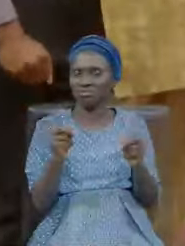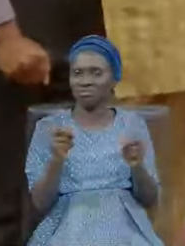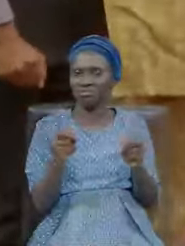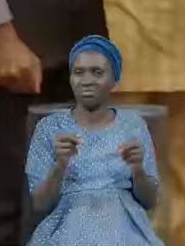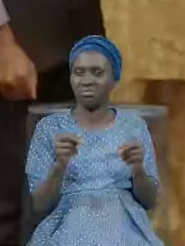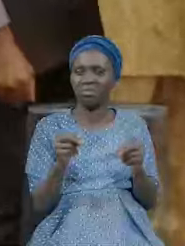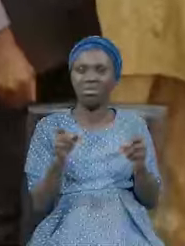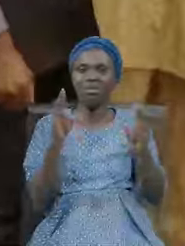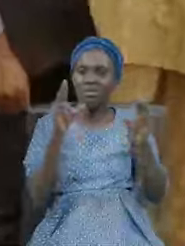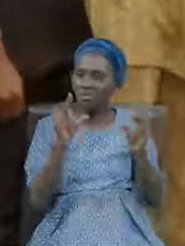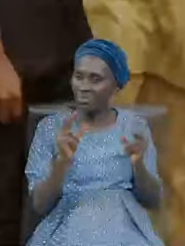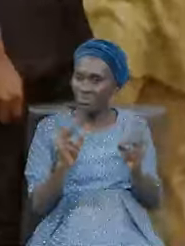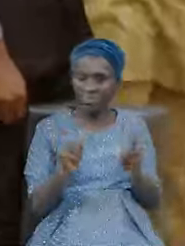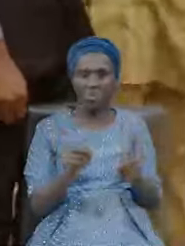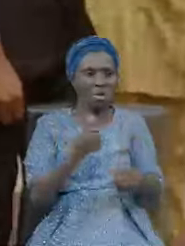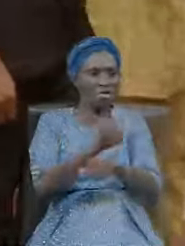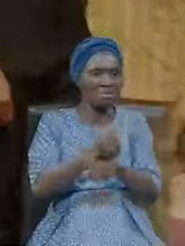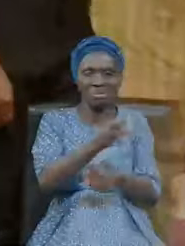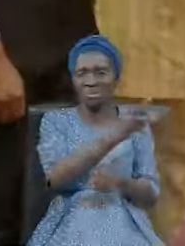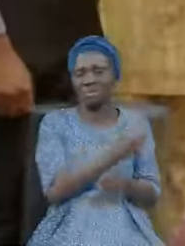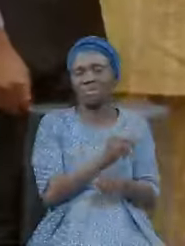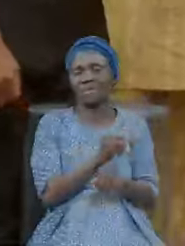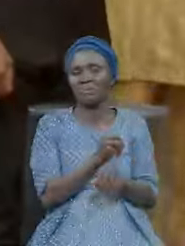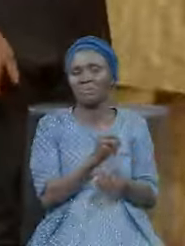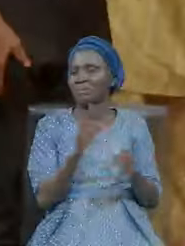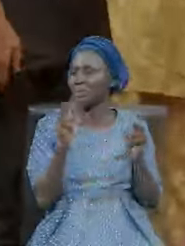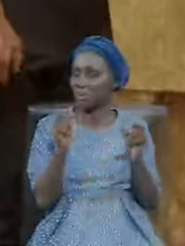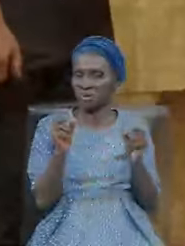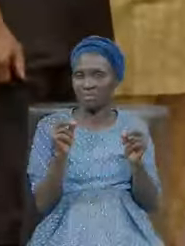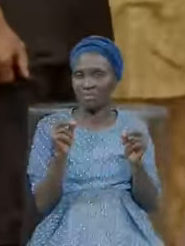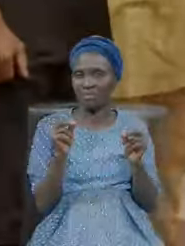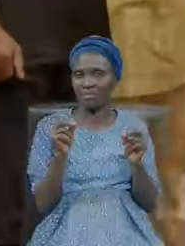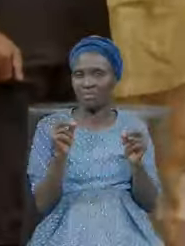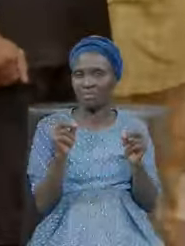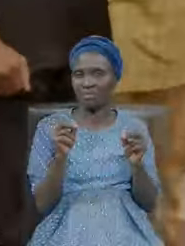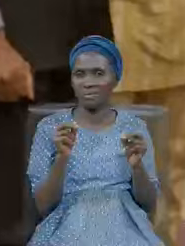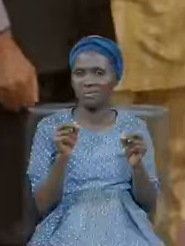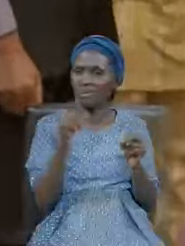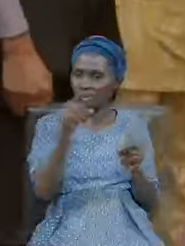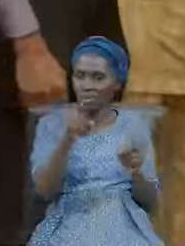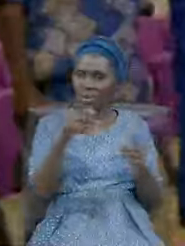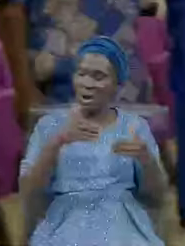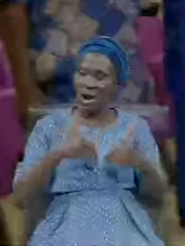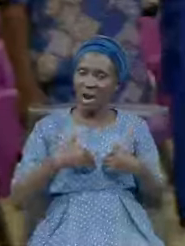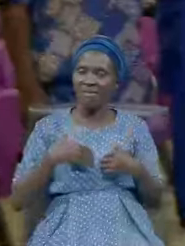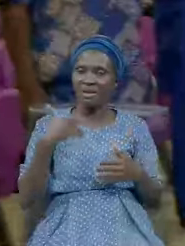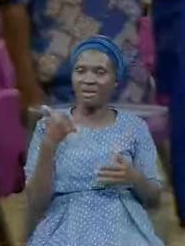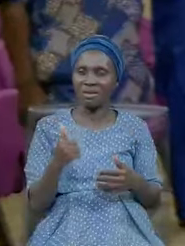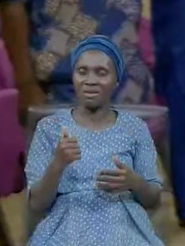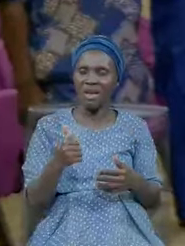vengeance pas pas l'action de reprendre la la pierre qu' t'ont jeté